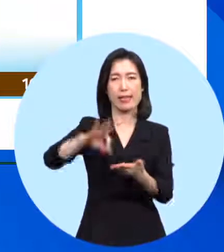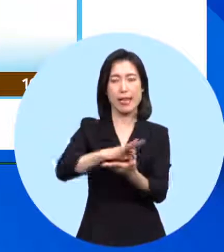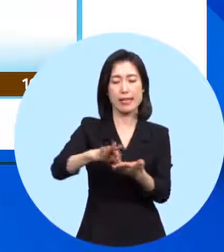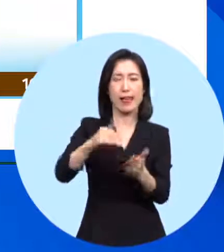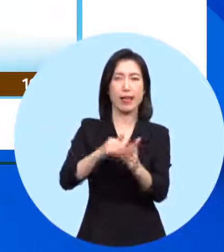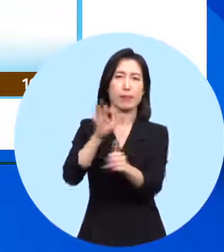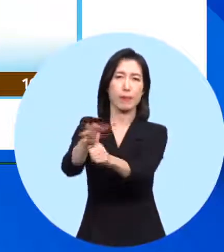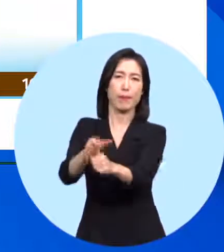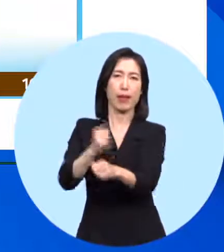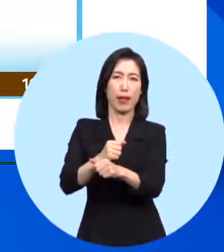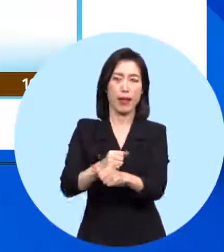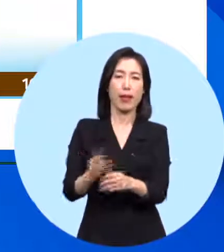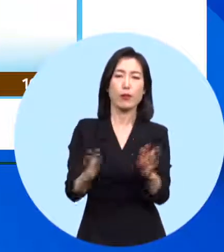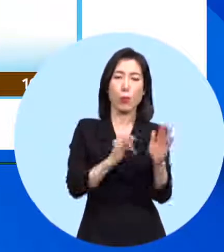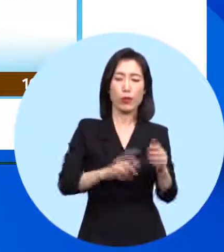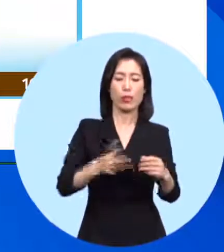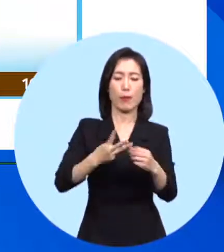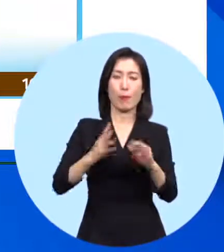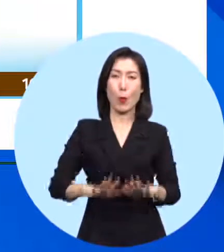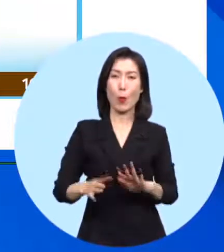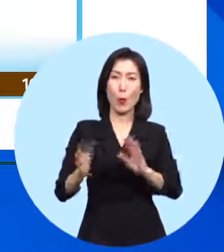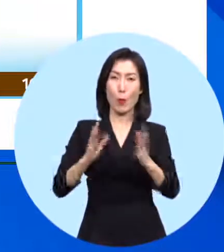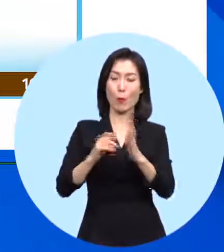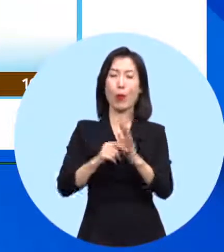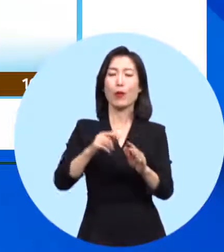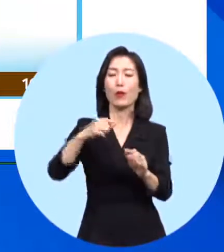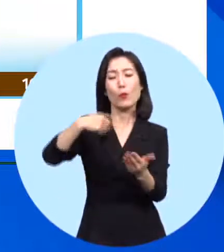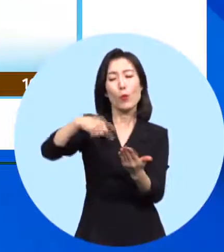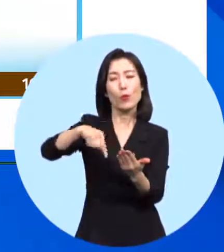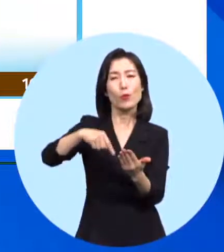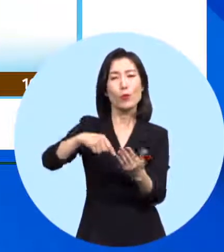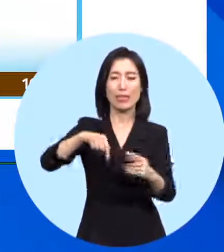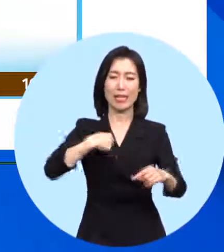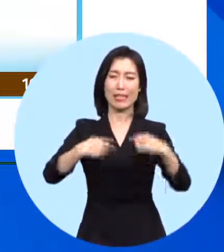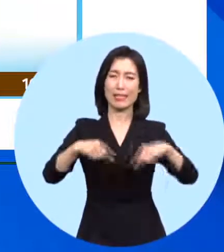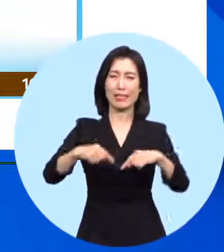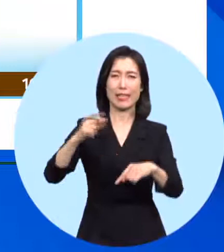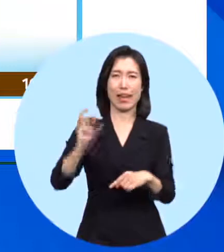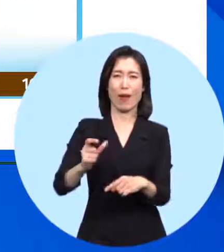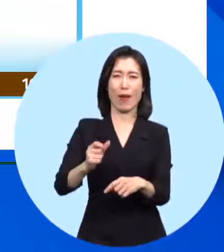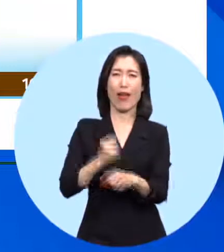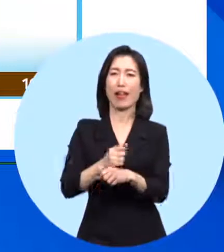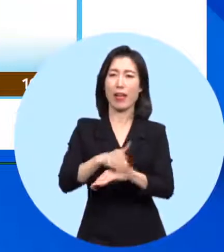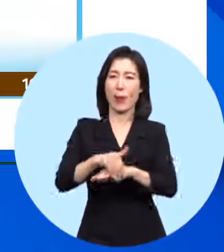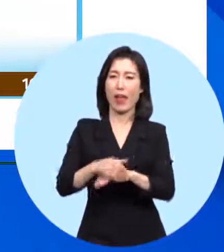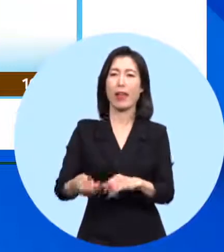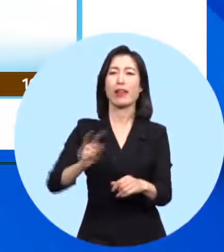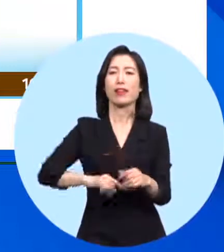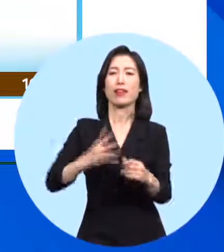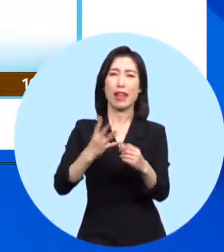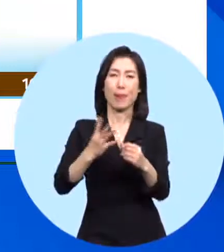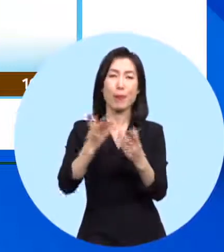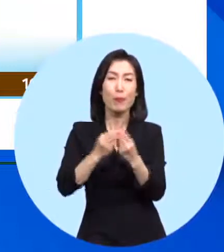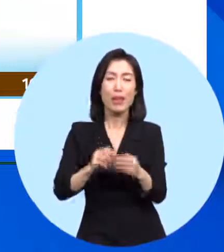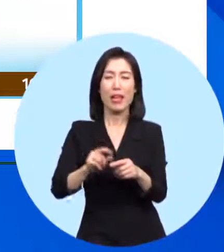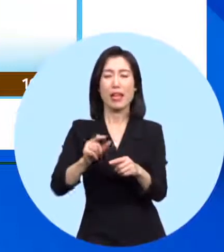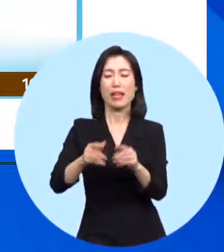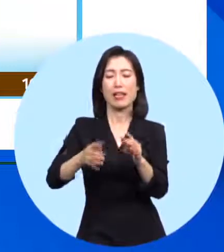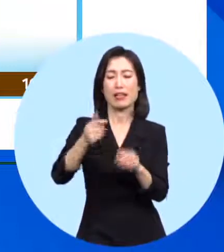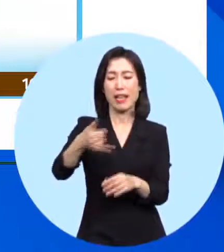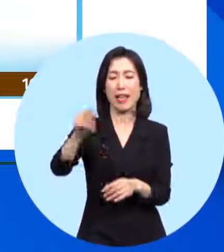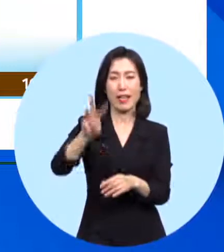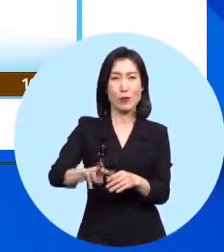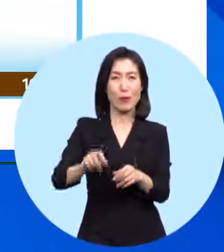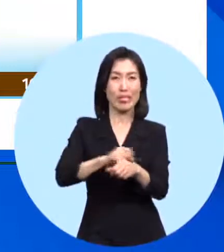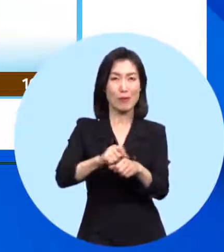오늘 논의되는 교육민주주의 및 교육자치의 강화한 내용입니다. 그 네 번째는 우리 세종특별자치시와